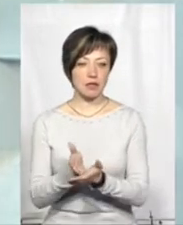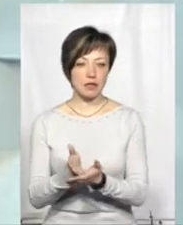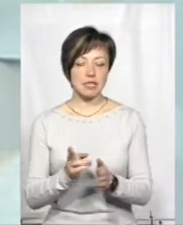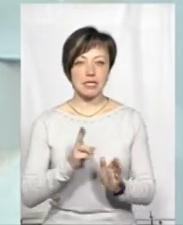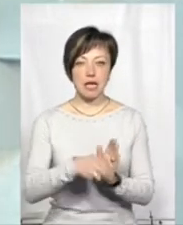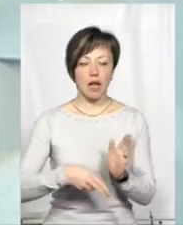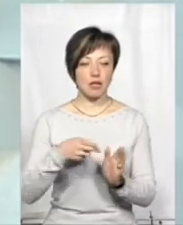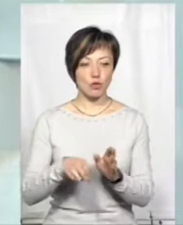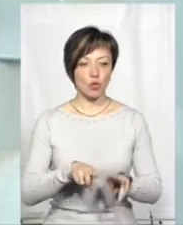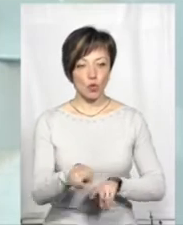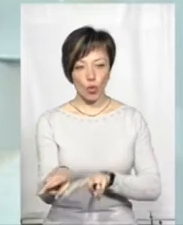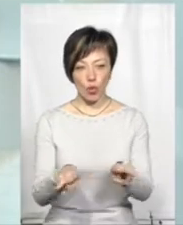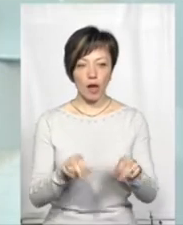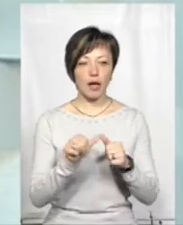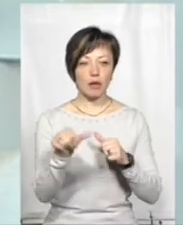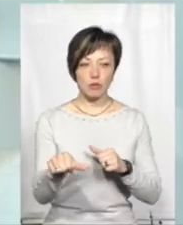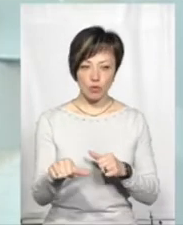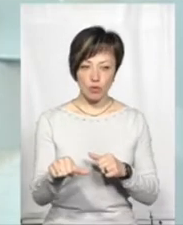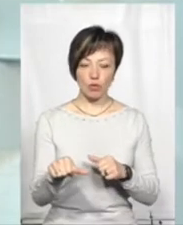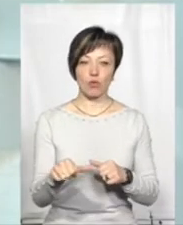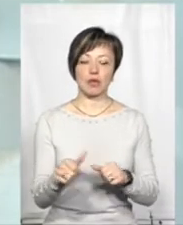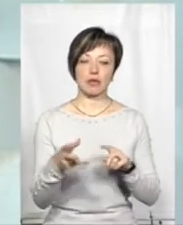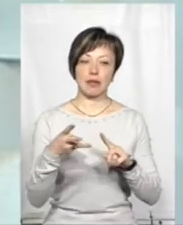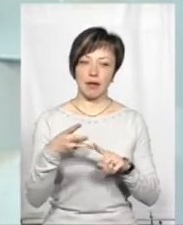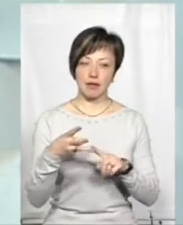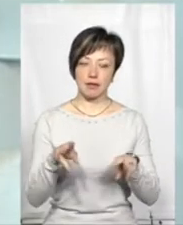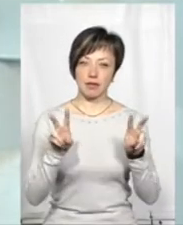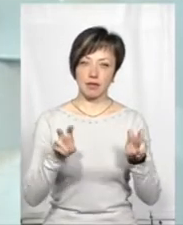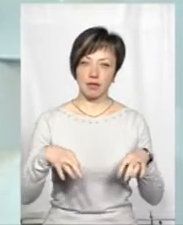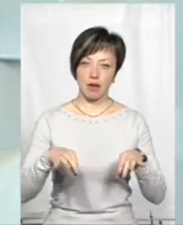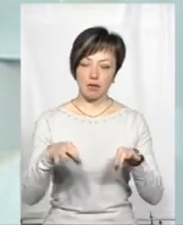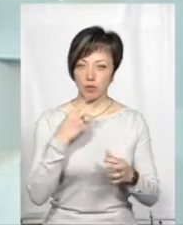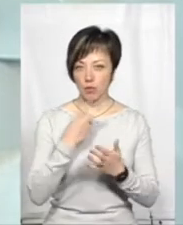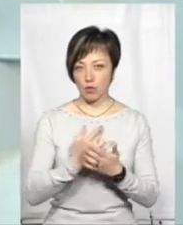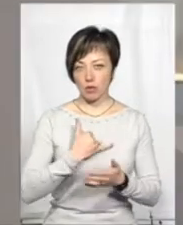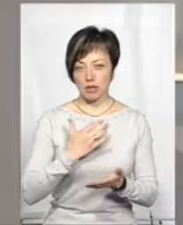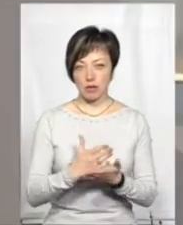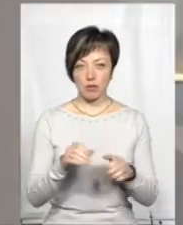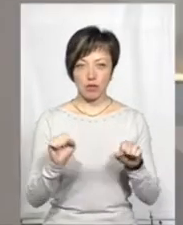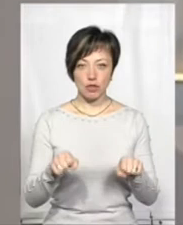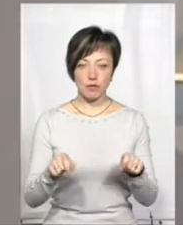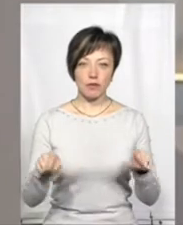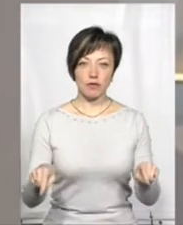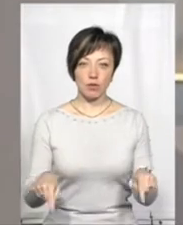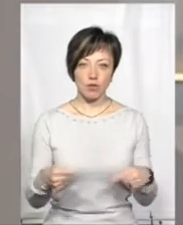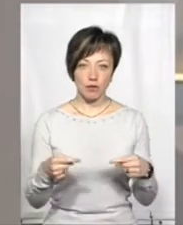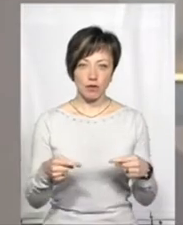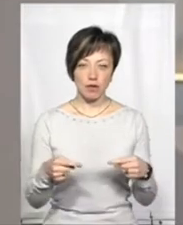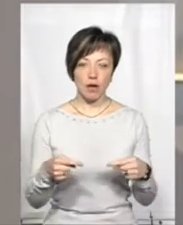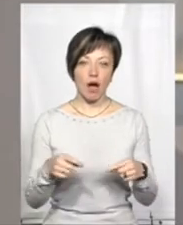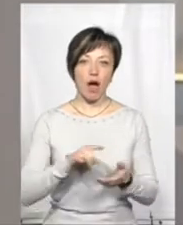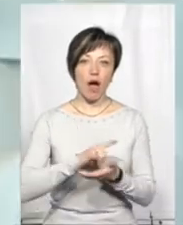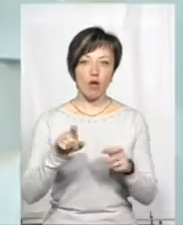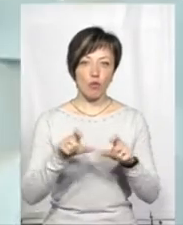залізної дороги. І крім цього, ми ще як третій вид транспорту, ми бачимо, що у нас є можливість відновити аеропорт.